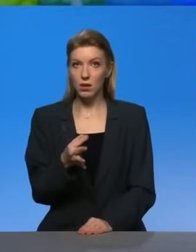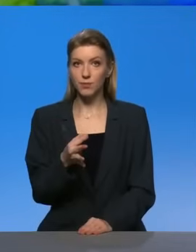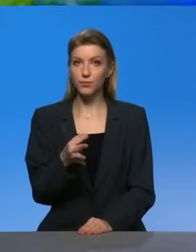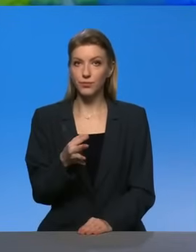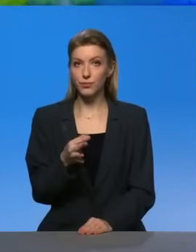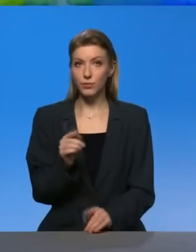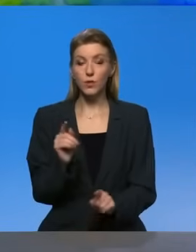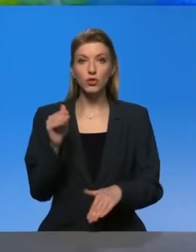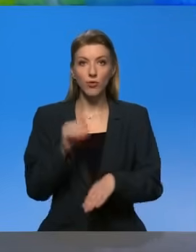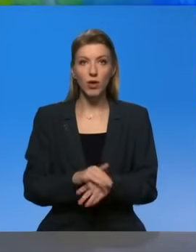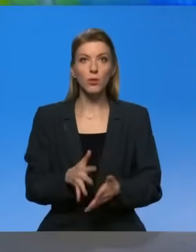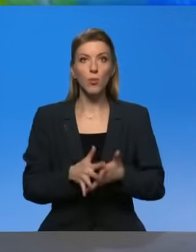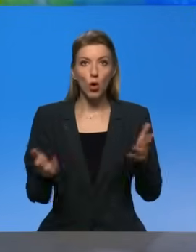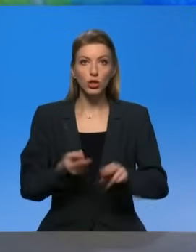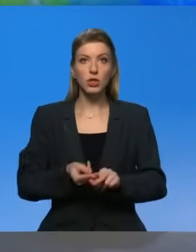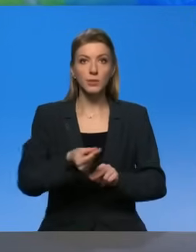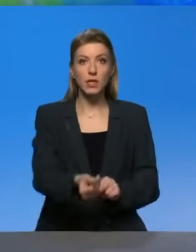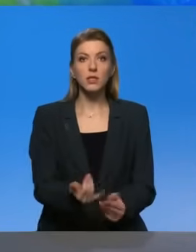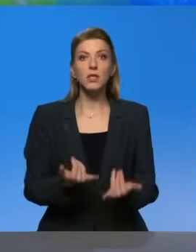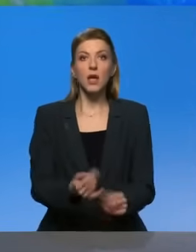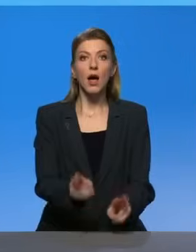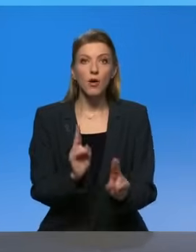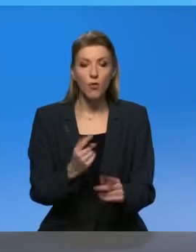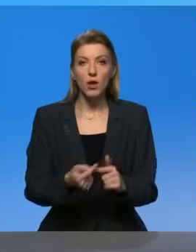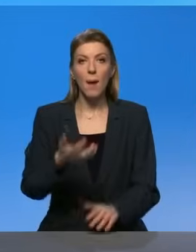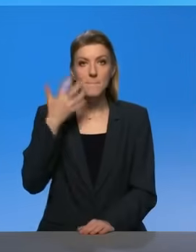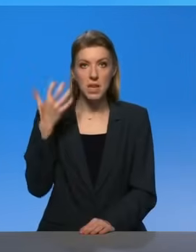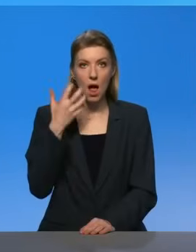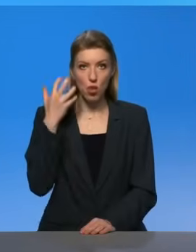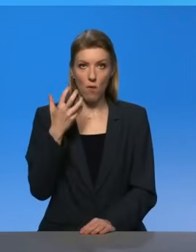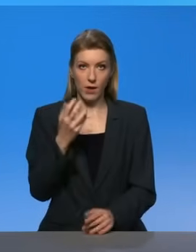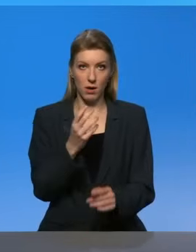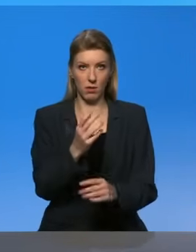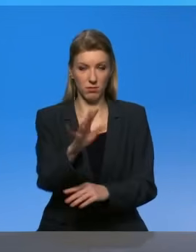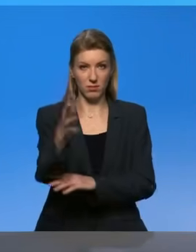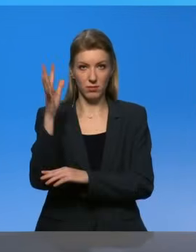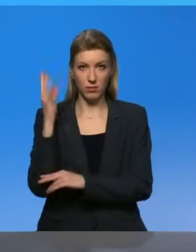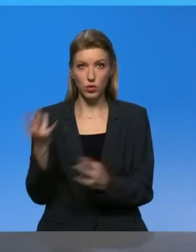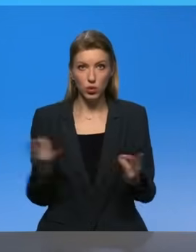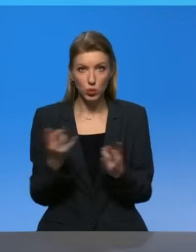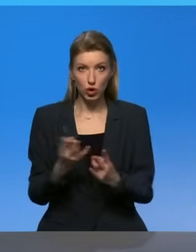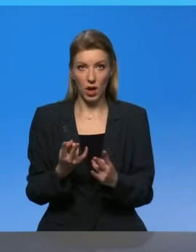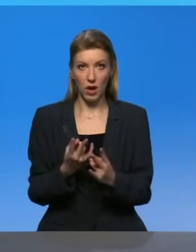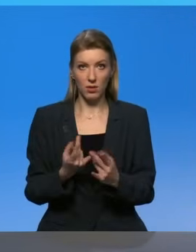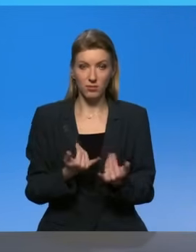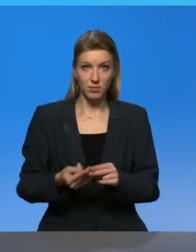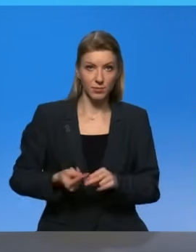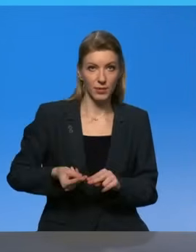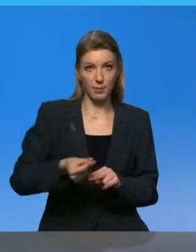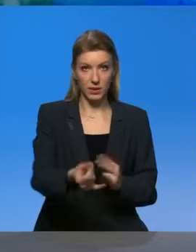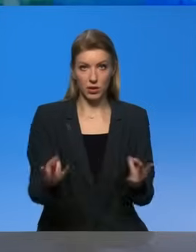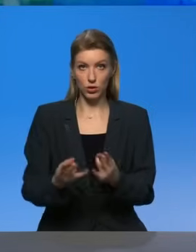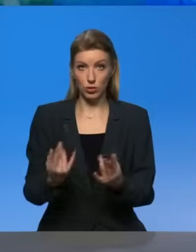наибольшая компенсация необходима для плодовых культур. И здесь Минсельхоз очень правильно расставил